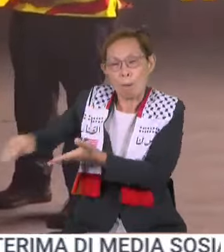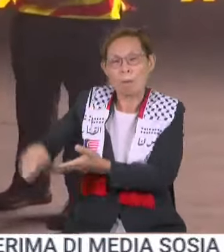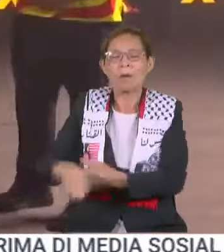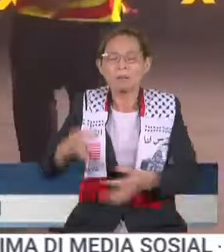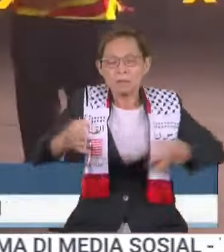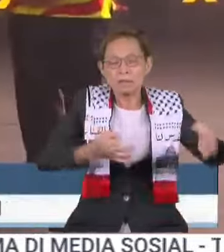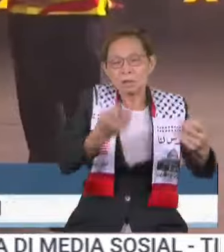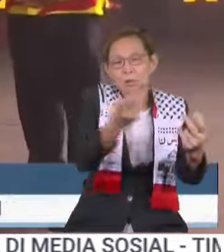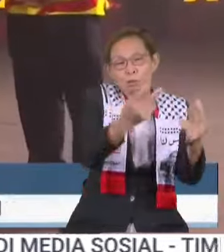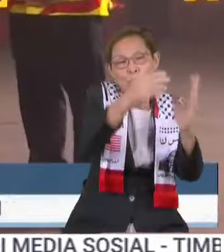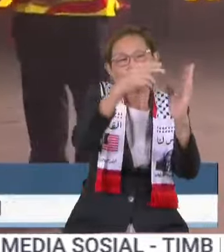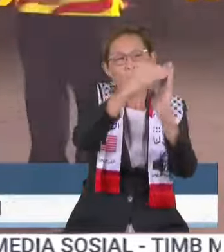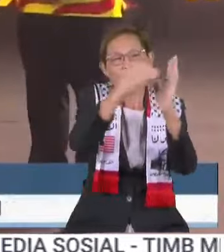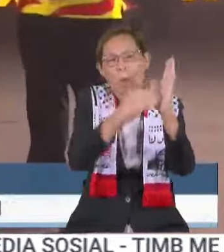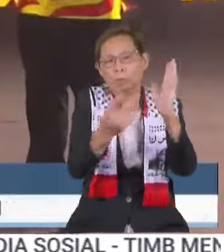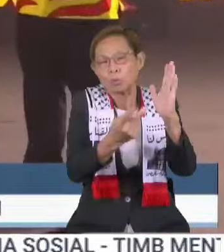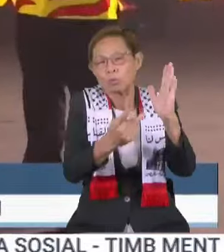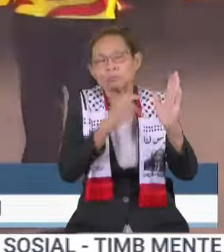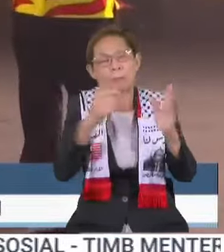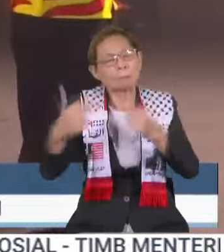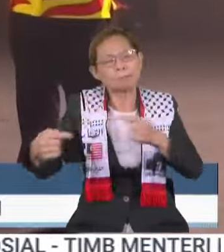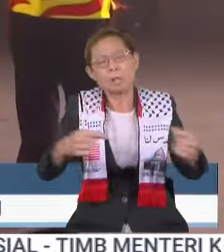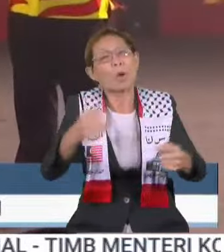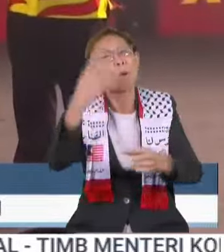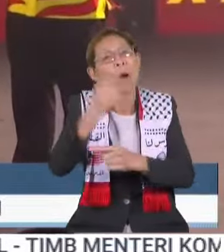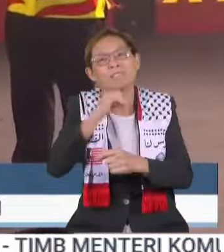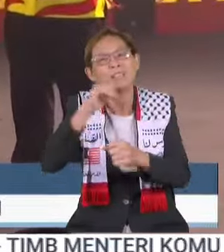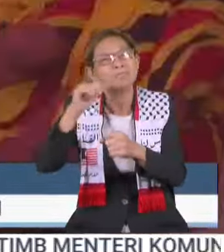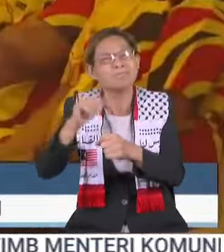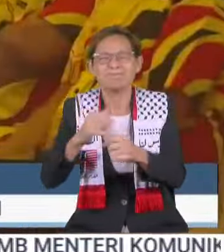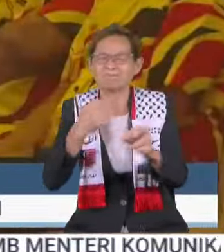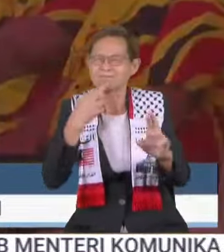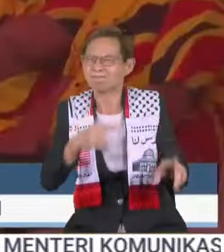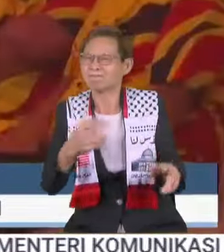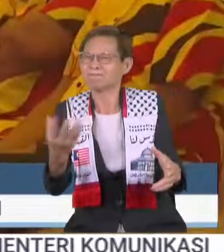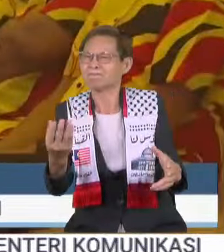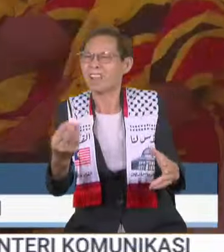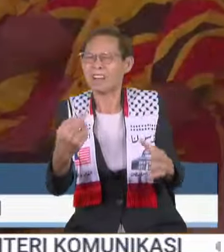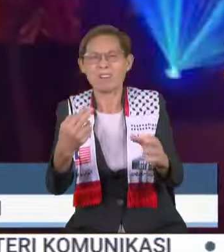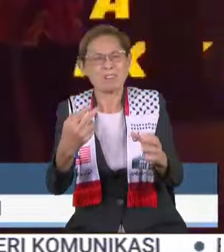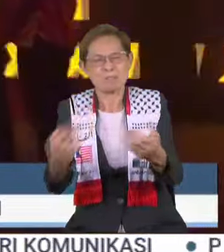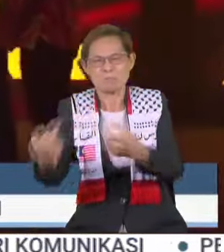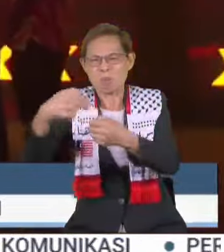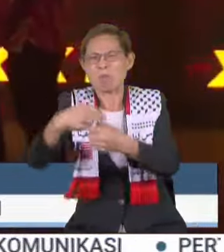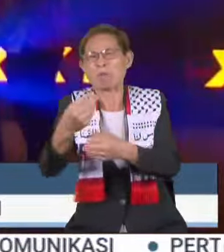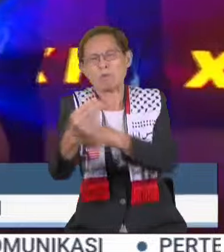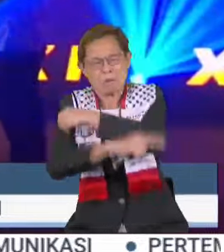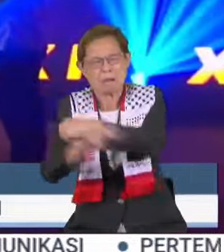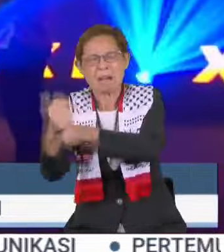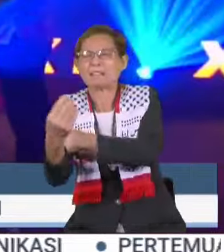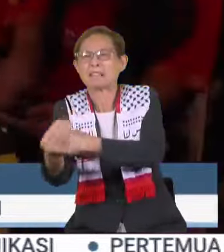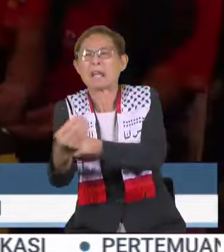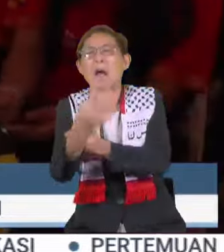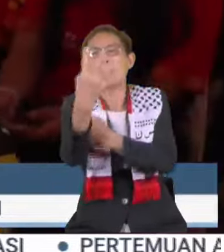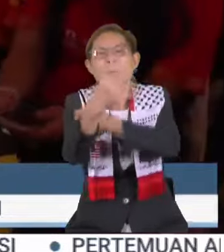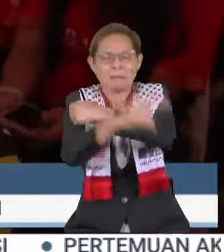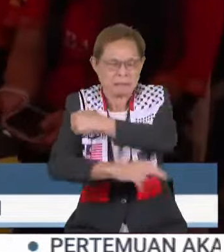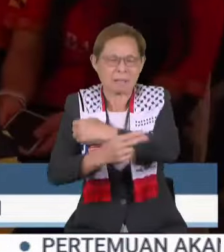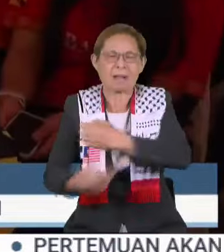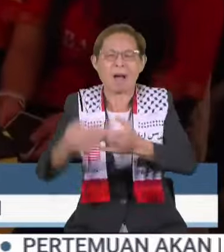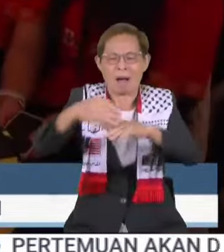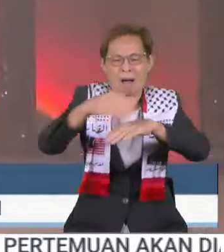Jelasnya, kedua-dua acara tersebut tidak dipertandingkan kerana kurang mendapat respon daripada negeri-negeri lain dan hanya 4 negeri